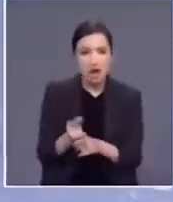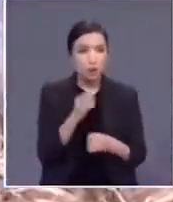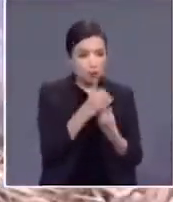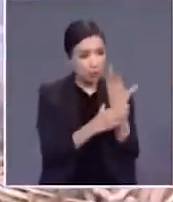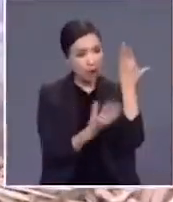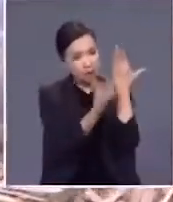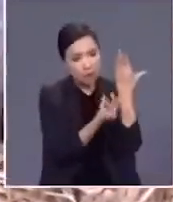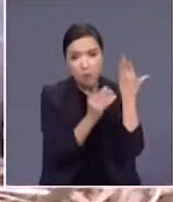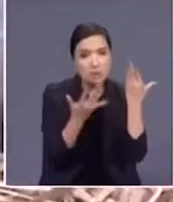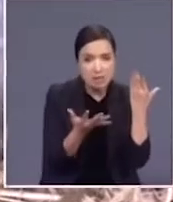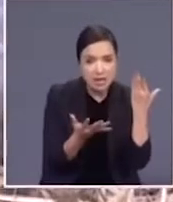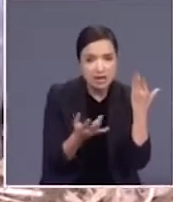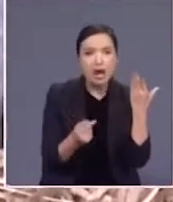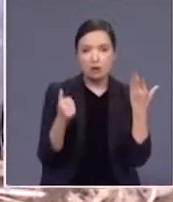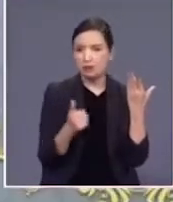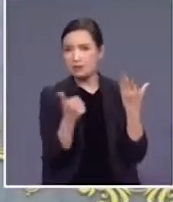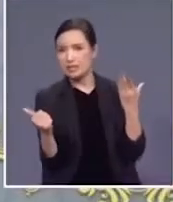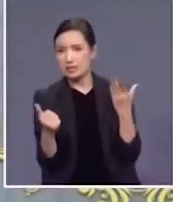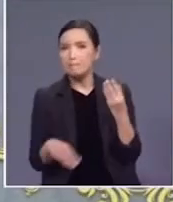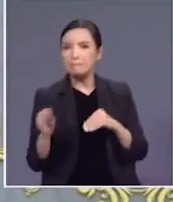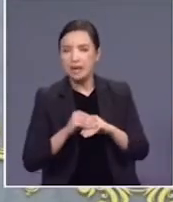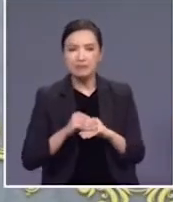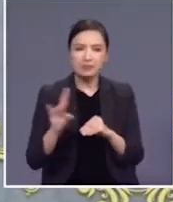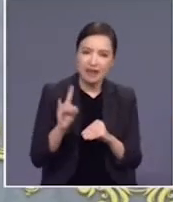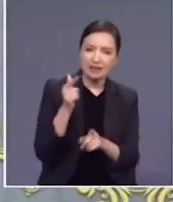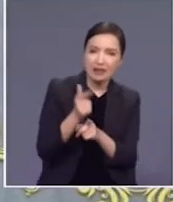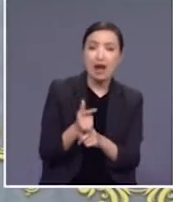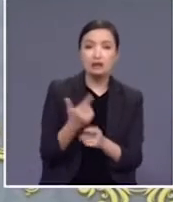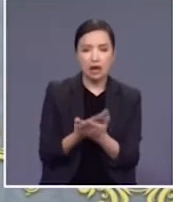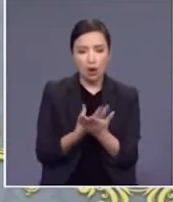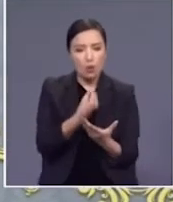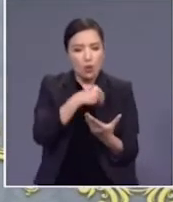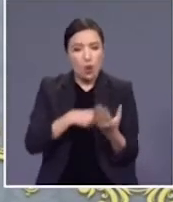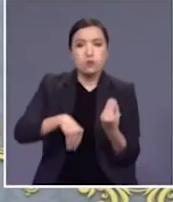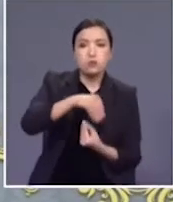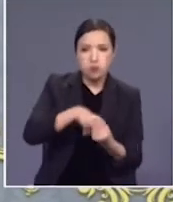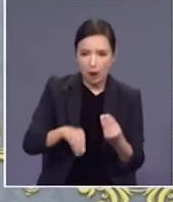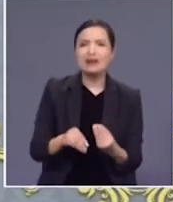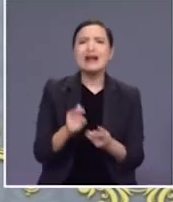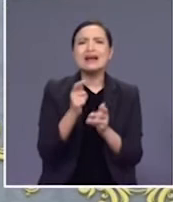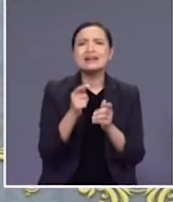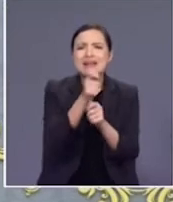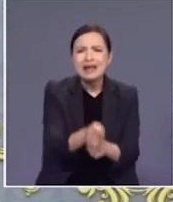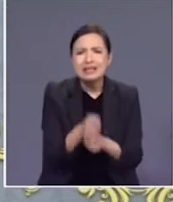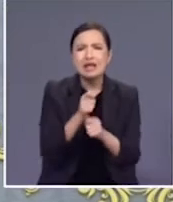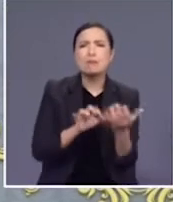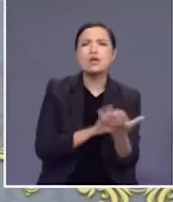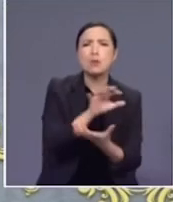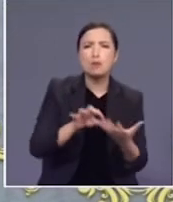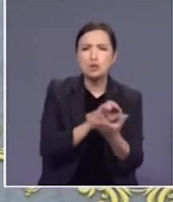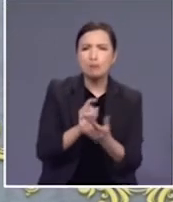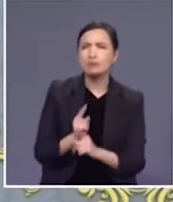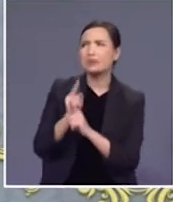ลนะเราต้องลดค่าใช้จ่ายภายในครัวเรือนให้ได้เหล่านี้เป็นสิ่งที่ต้องทำให้เกิดเกษตรผสมผสานนะครับตามแนวทาง